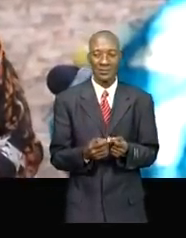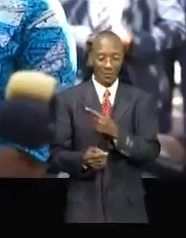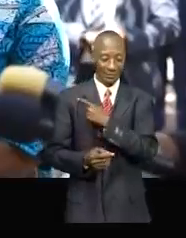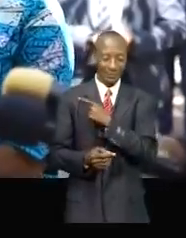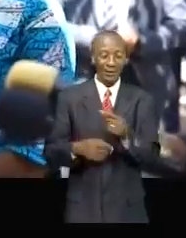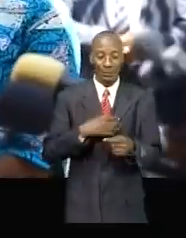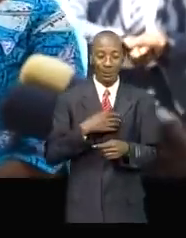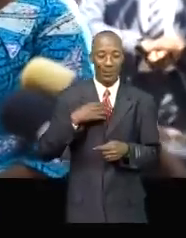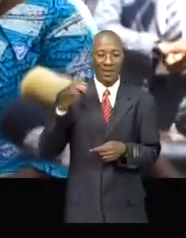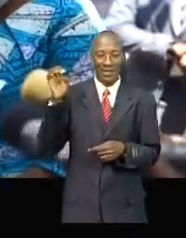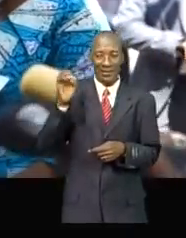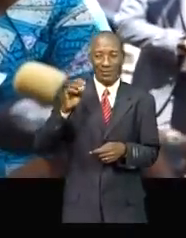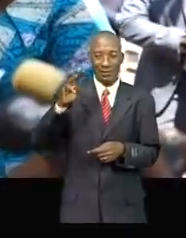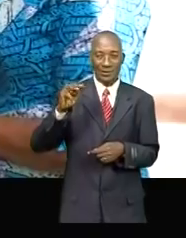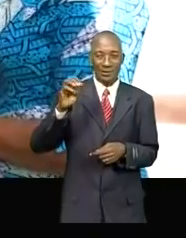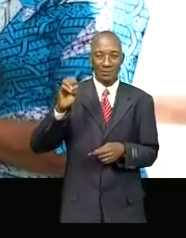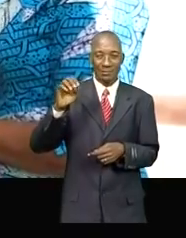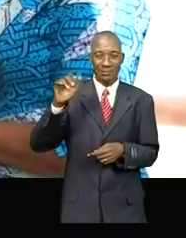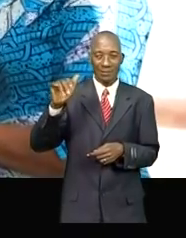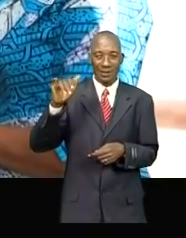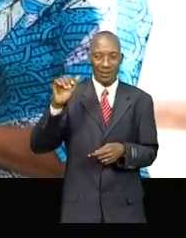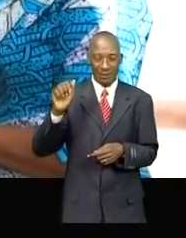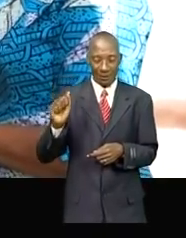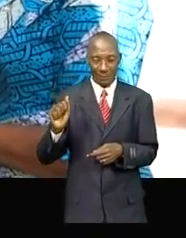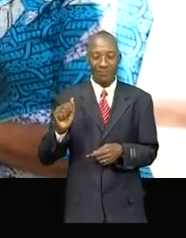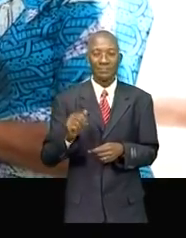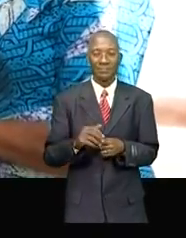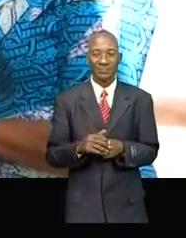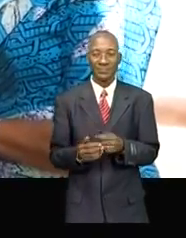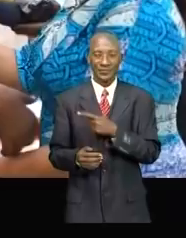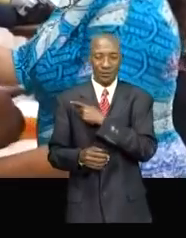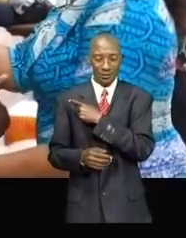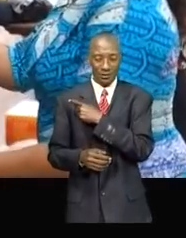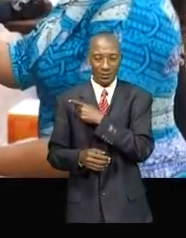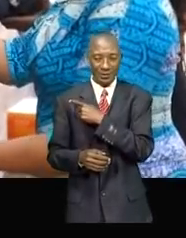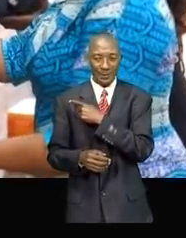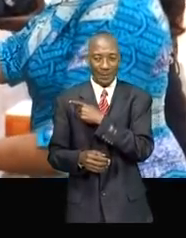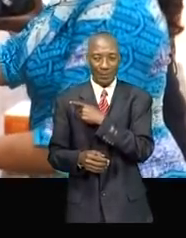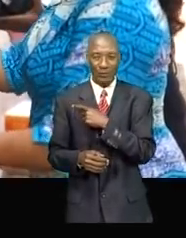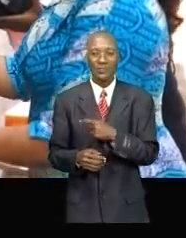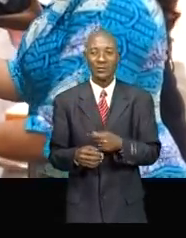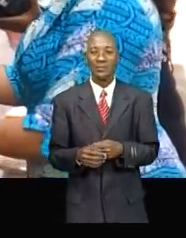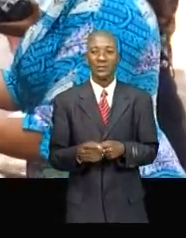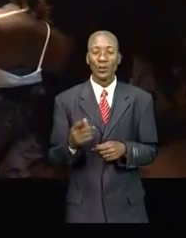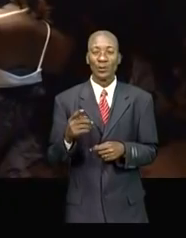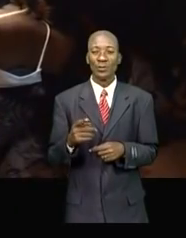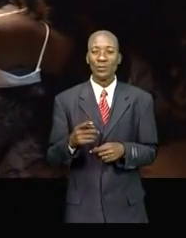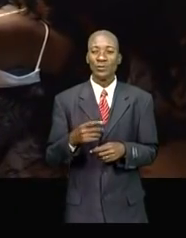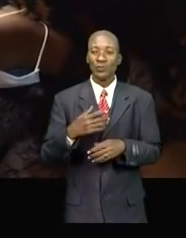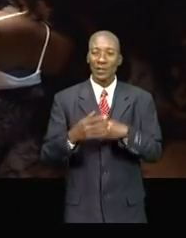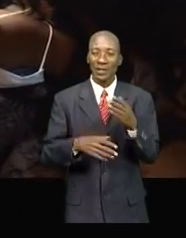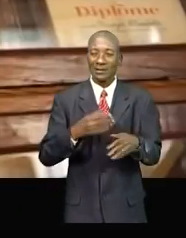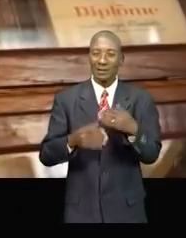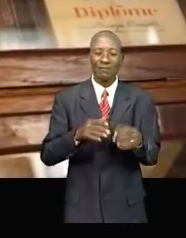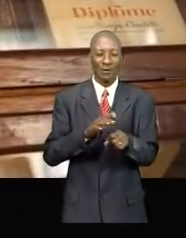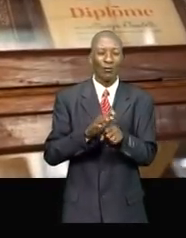Mouya s'est pourtant démarquée dans ce que l'art offre de plus beau, la poésie. Poète et auteur à succès, cette plume congolaise